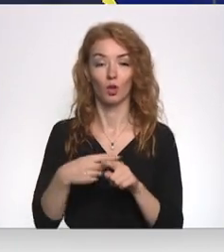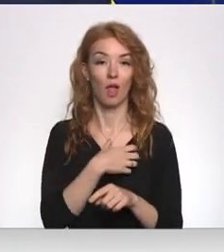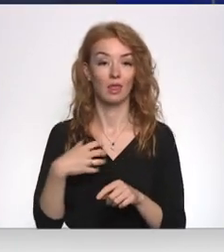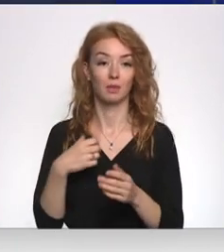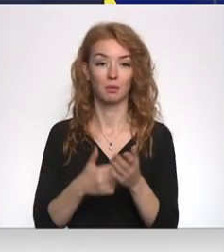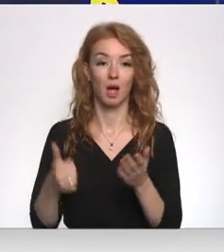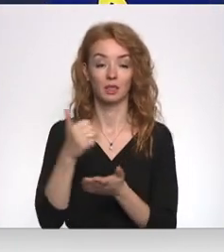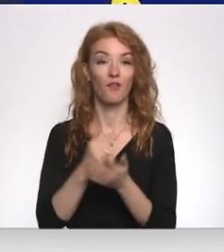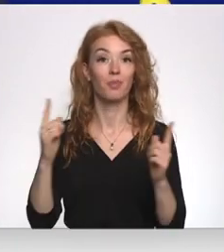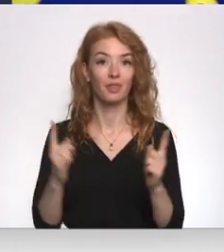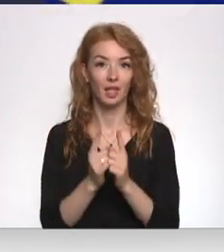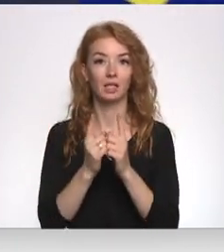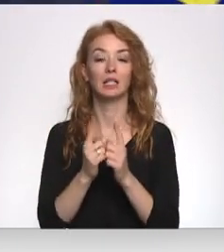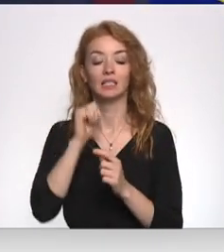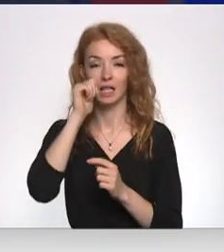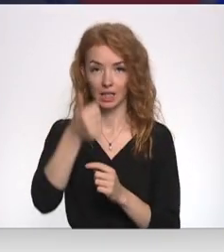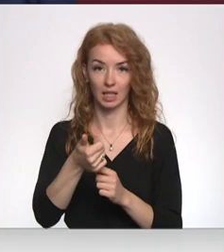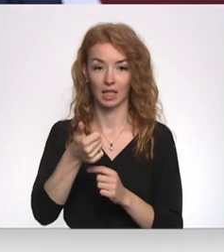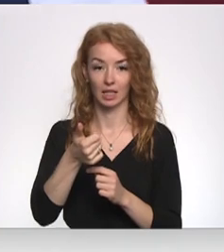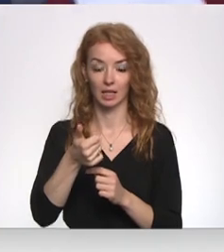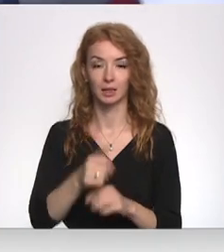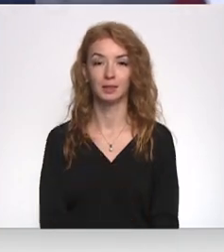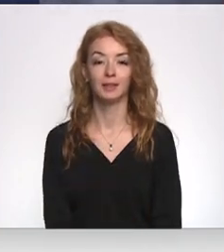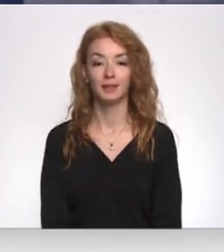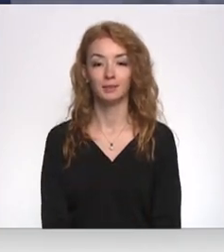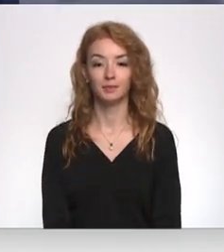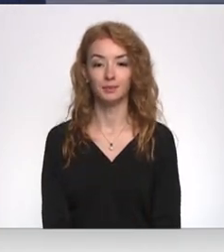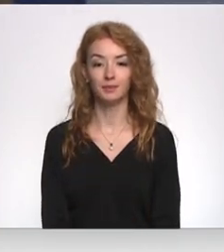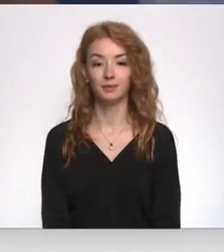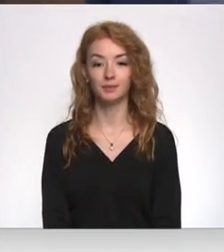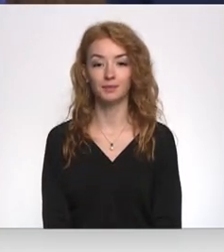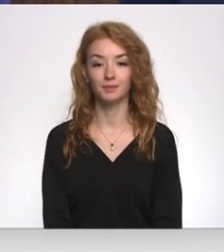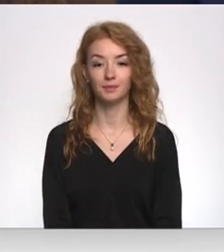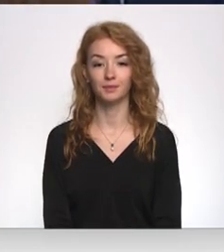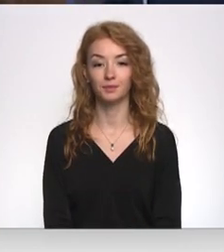pārstāvjiem tiksies vēlreiz rīt. Vita Anstrate, Ivans Milovs, Latvijas televīzija.